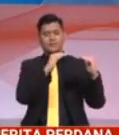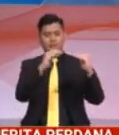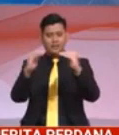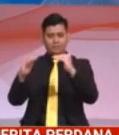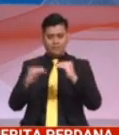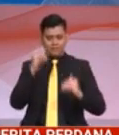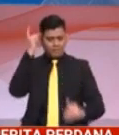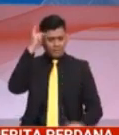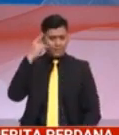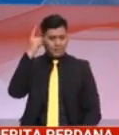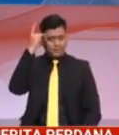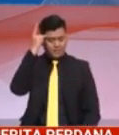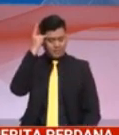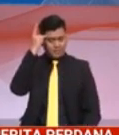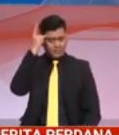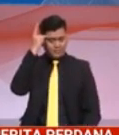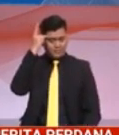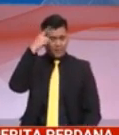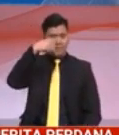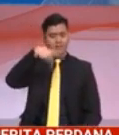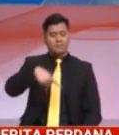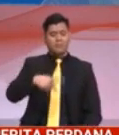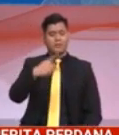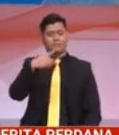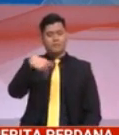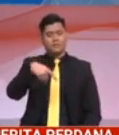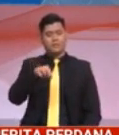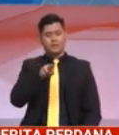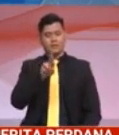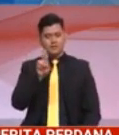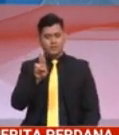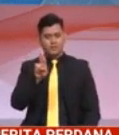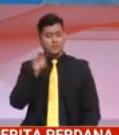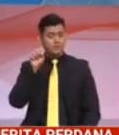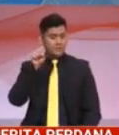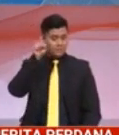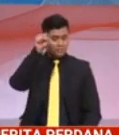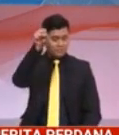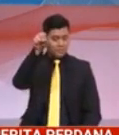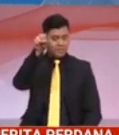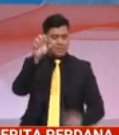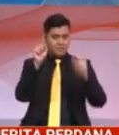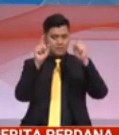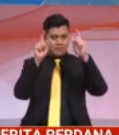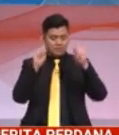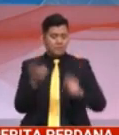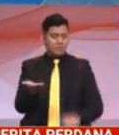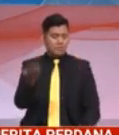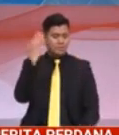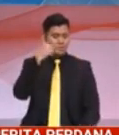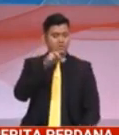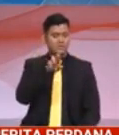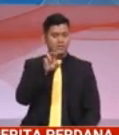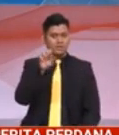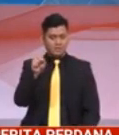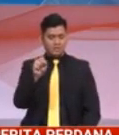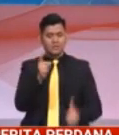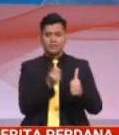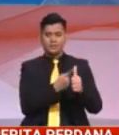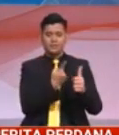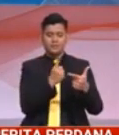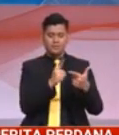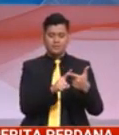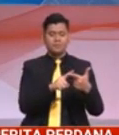pada pilihan Raya umum dewan undangan Negeri pea Idon Sabah Sabtu lepas jrs yang terdiri dari pada perikatan